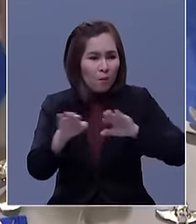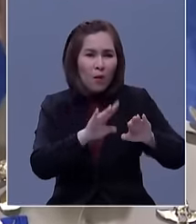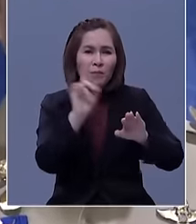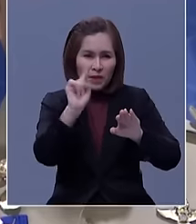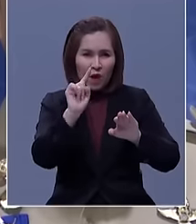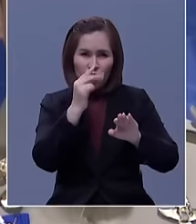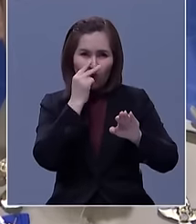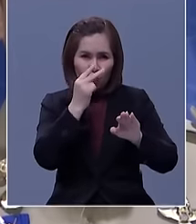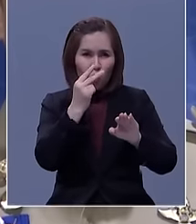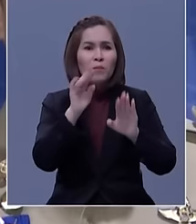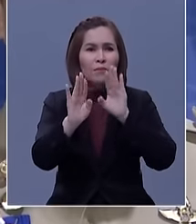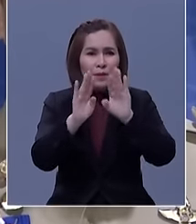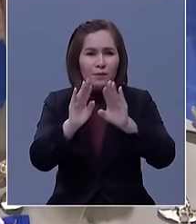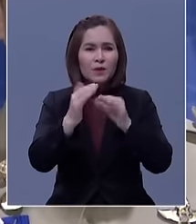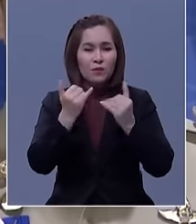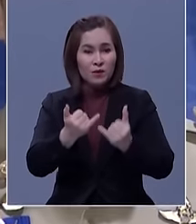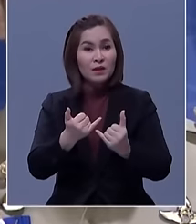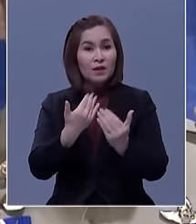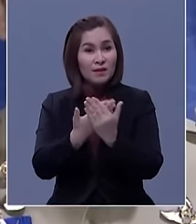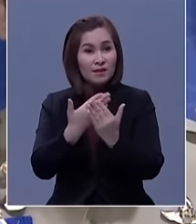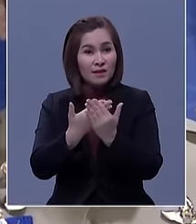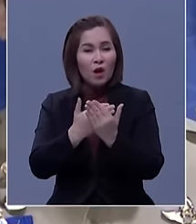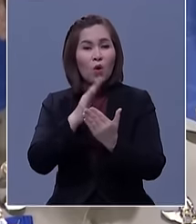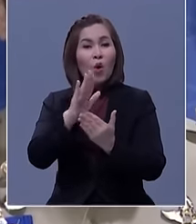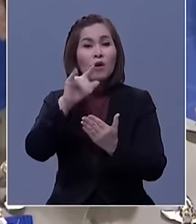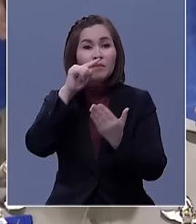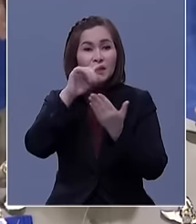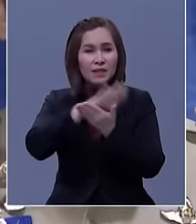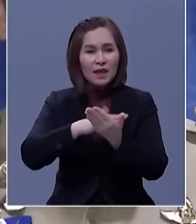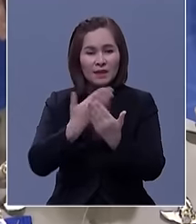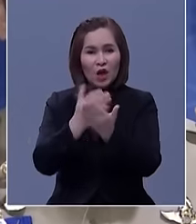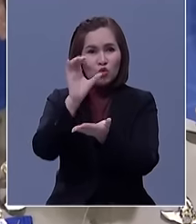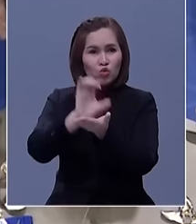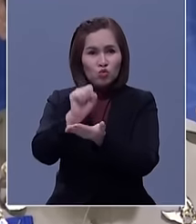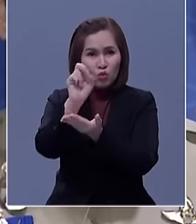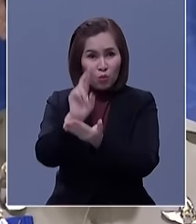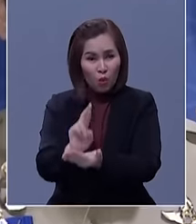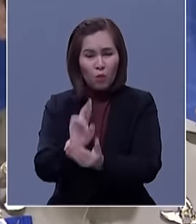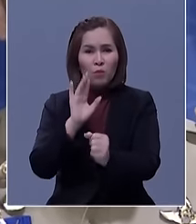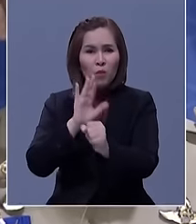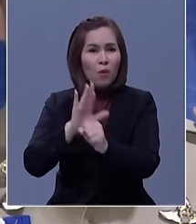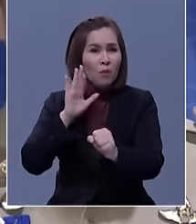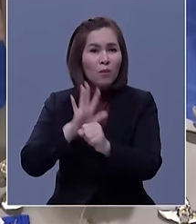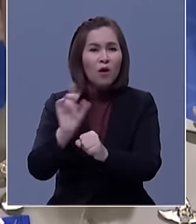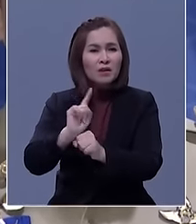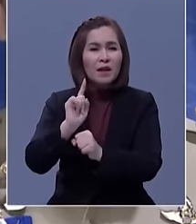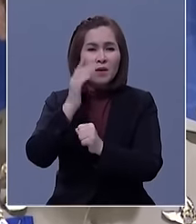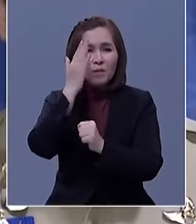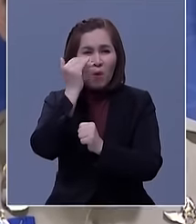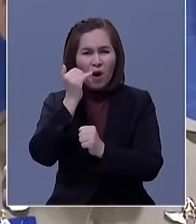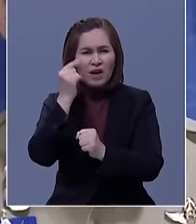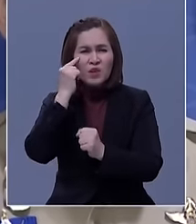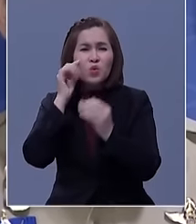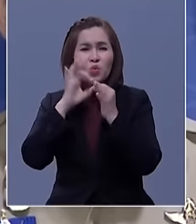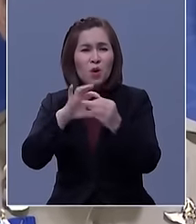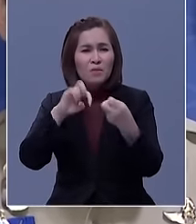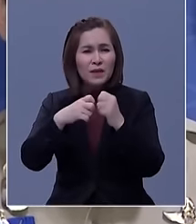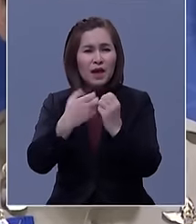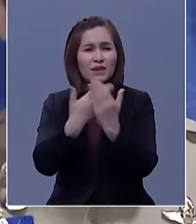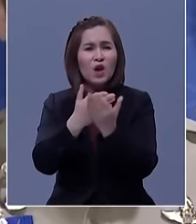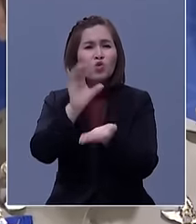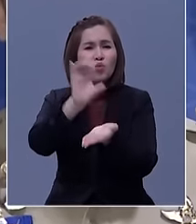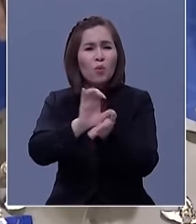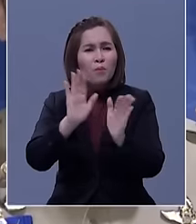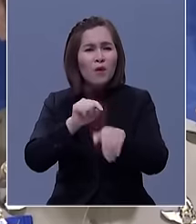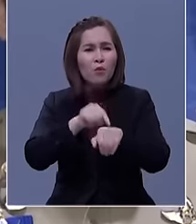ด้วยว่าประเทศเราเนี่ยมีเงินทุนสำรองระหว่างประเทศที่เพียงพอมยถ้าเราจะไปแก้เพราะกลัวเงินทุนระยะสั้นมันจะไหลออกไป